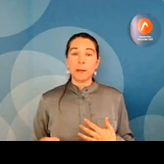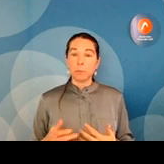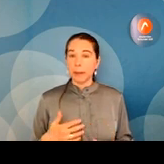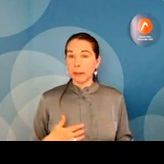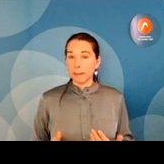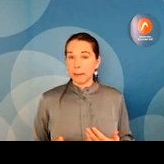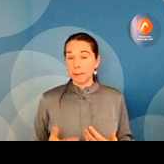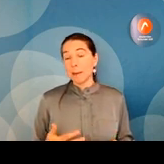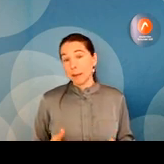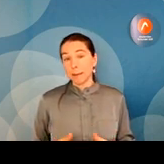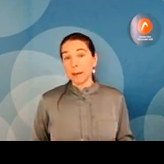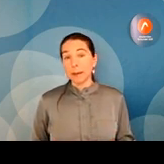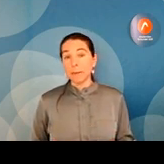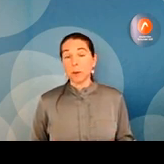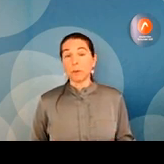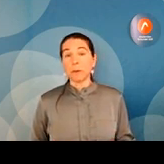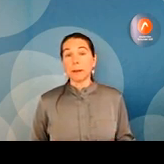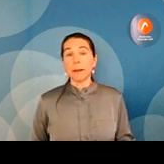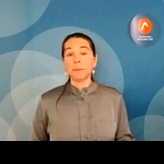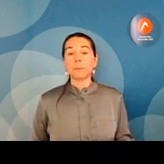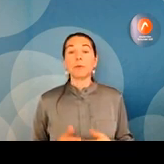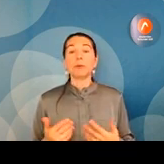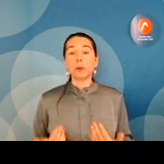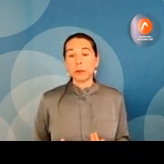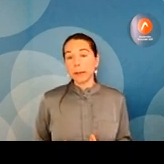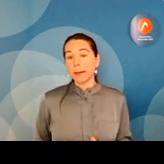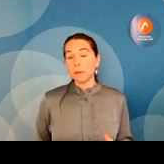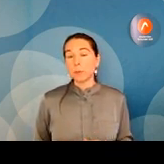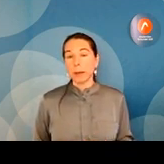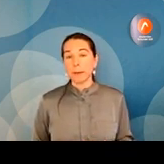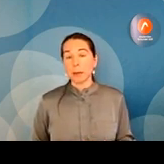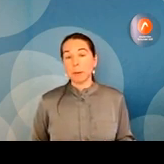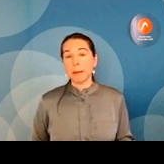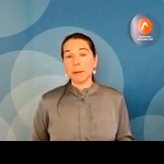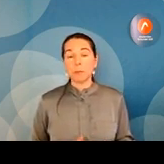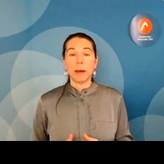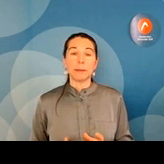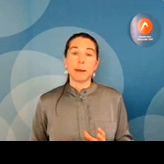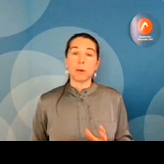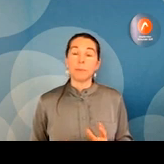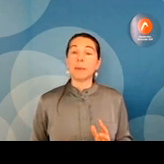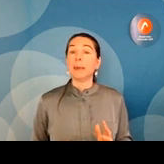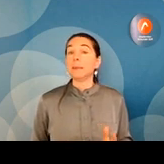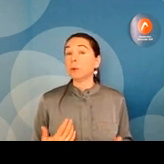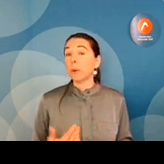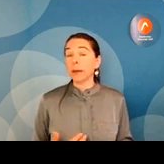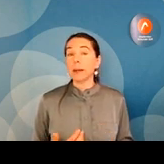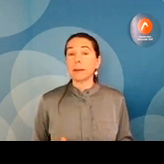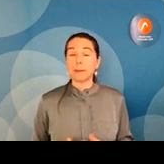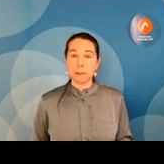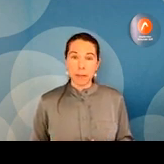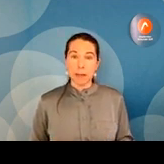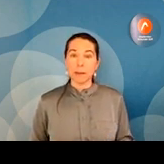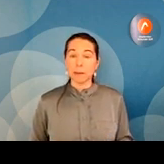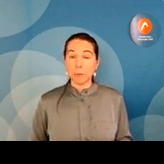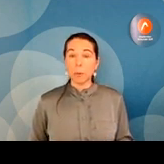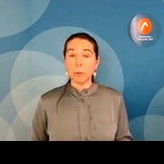Diskrimineringslagen är uppdelad i tre delar, tre huvuddelar. Den första delen som är andra kapitlet som handlar om det